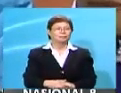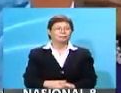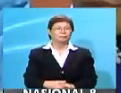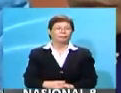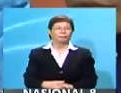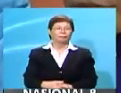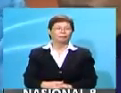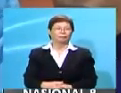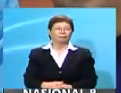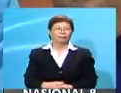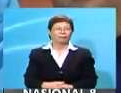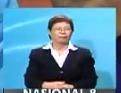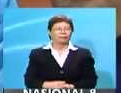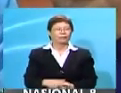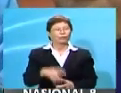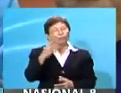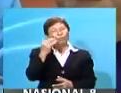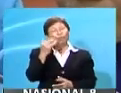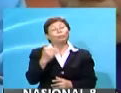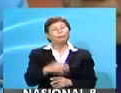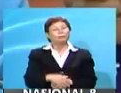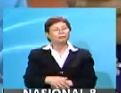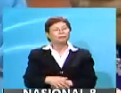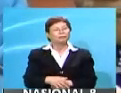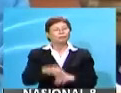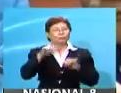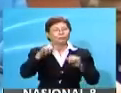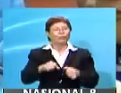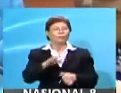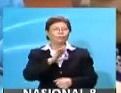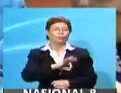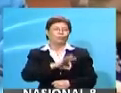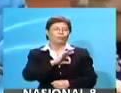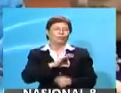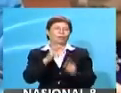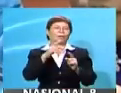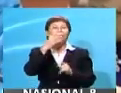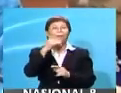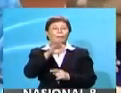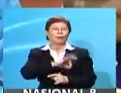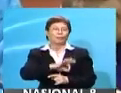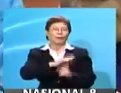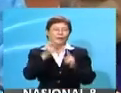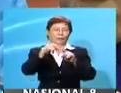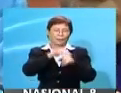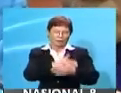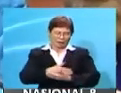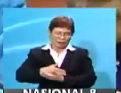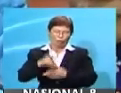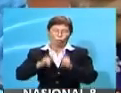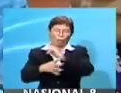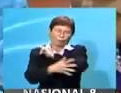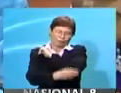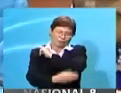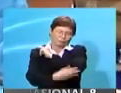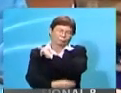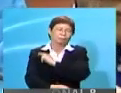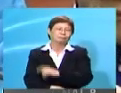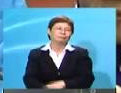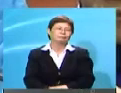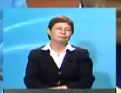Itulah sebab makna Boleh bagi manfaatlah kepada anak-anak orang-orang yang susah